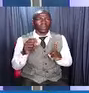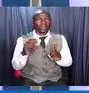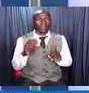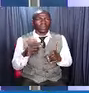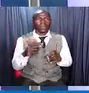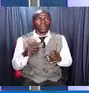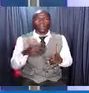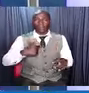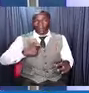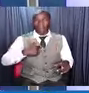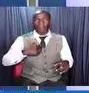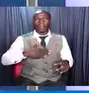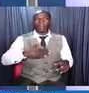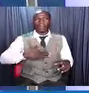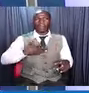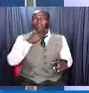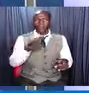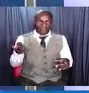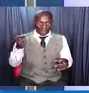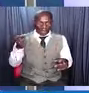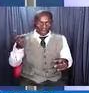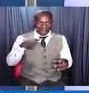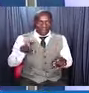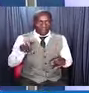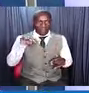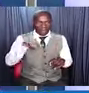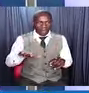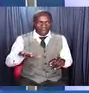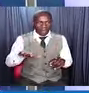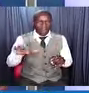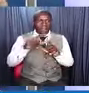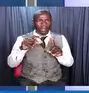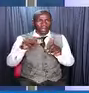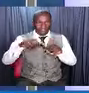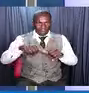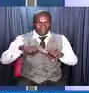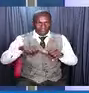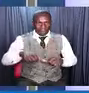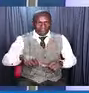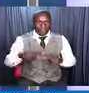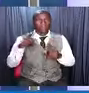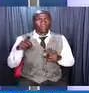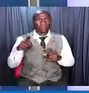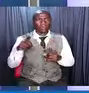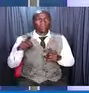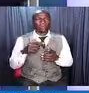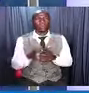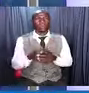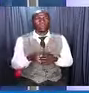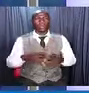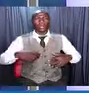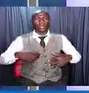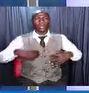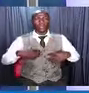Nami na baba yangu tutakuja. And my father will come. Katika maisha yake. In your life. Tujidhihirishe kwa. To manifest ourselves. Furaha ya